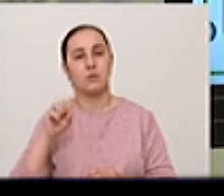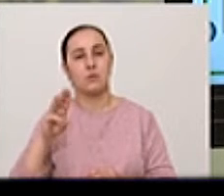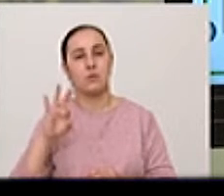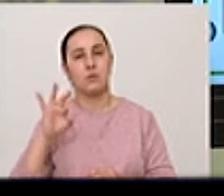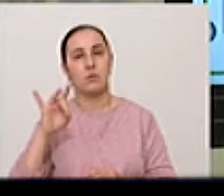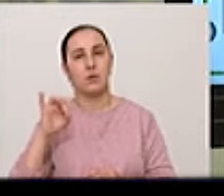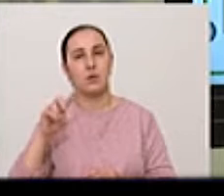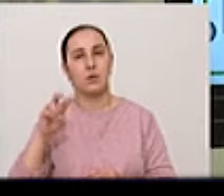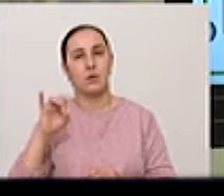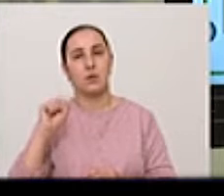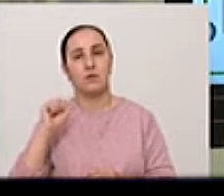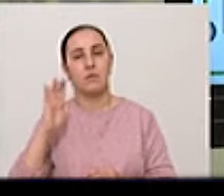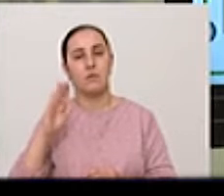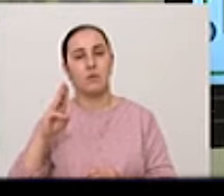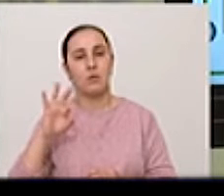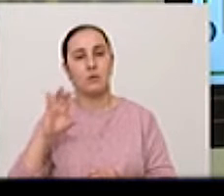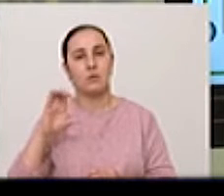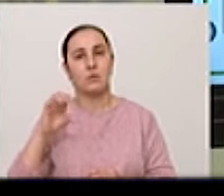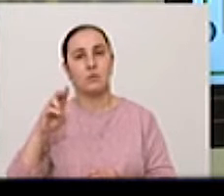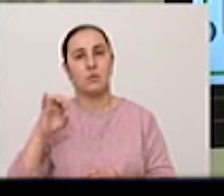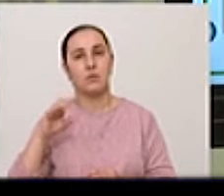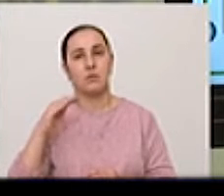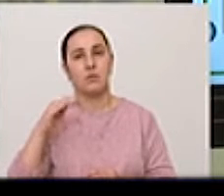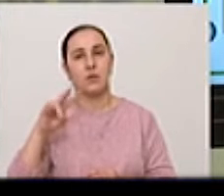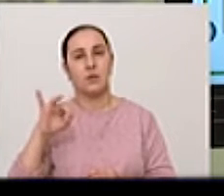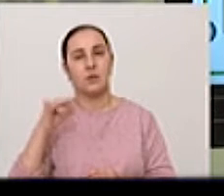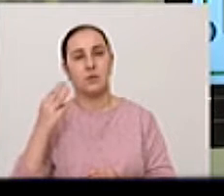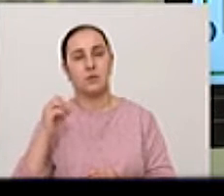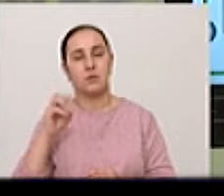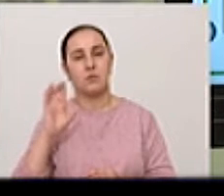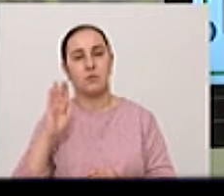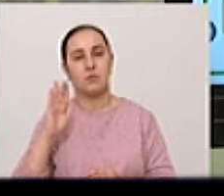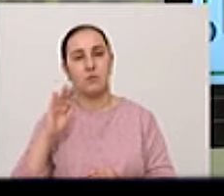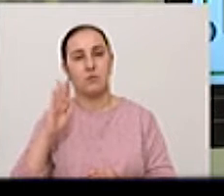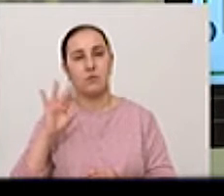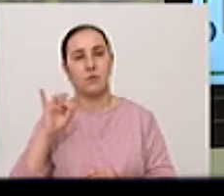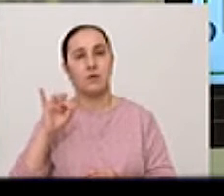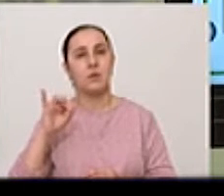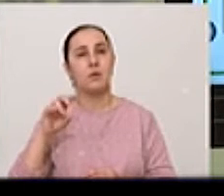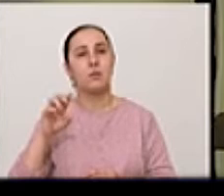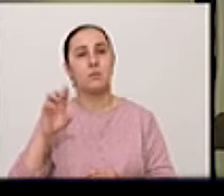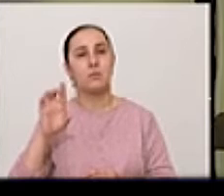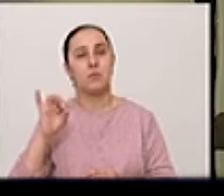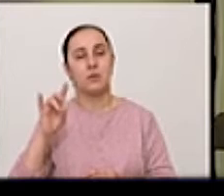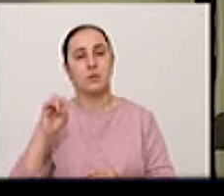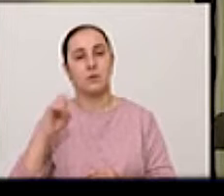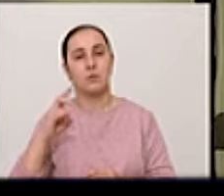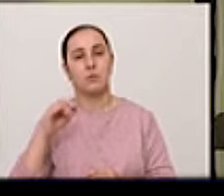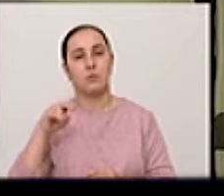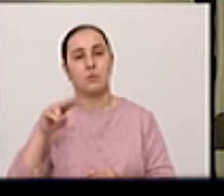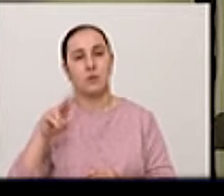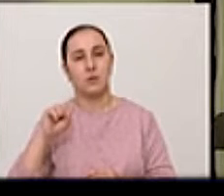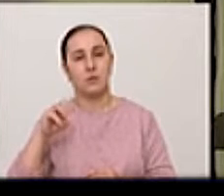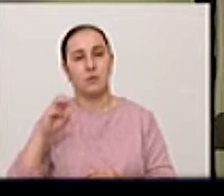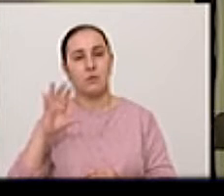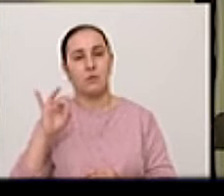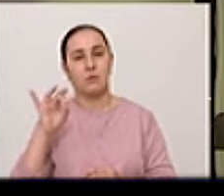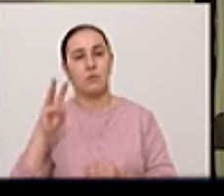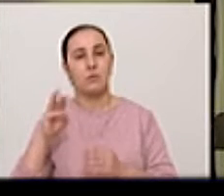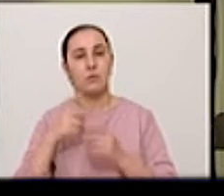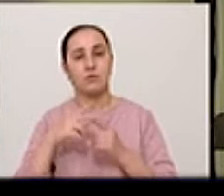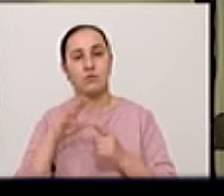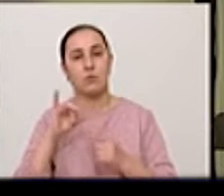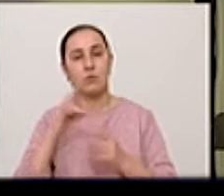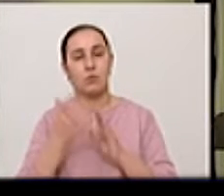motoroller, avtotransport, fleshka, webinar, platforma. Demak, urg'u